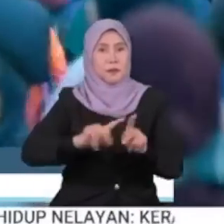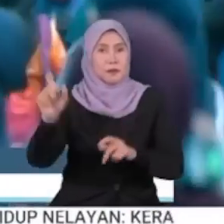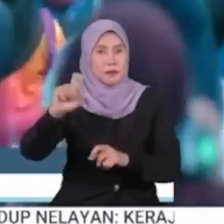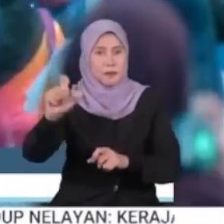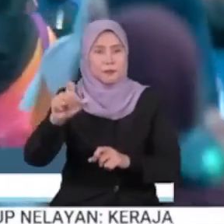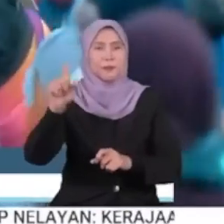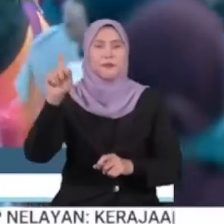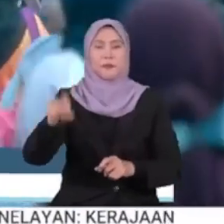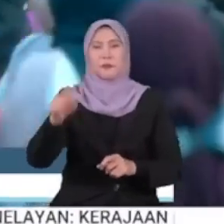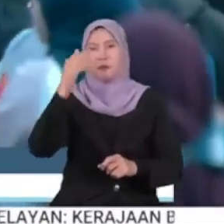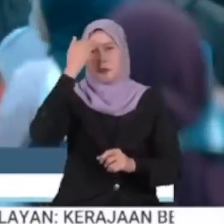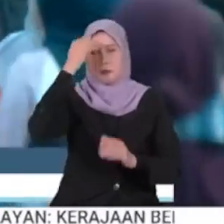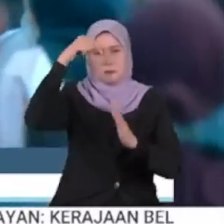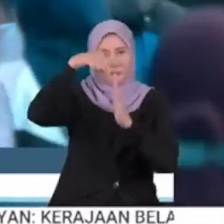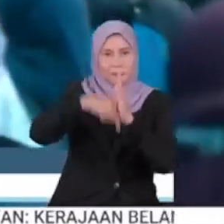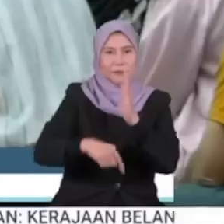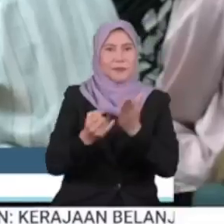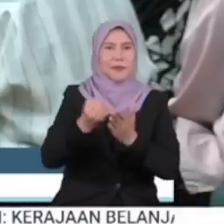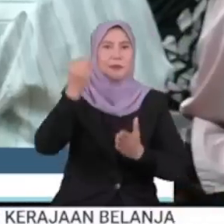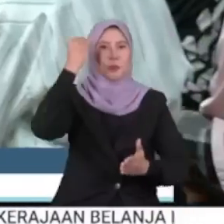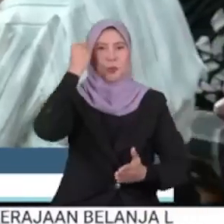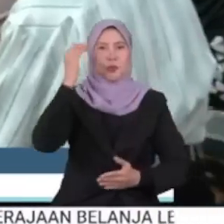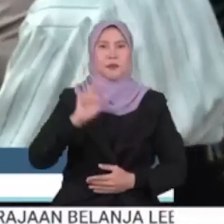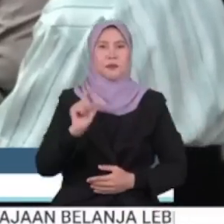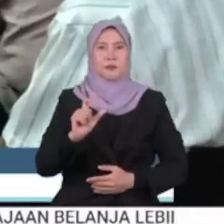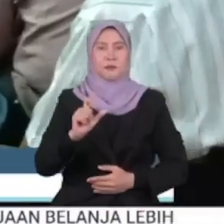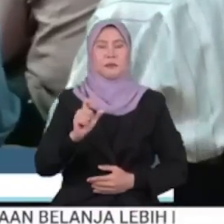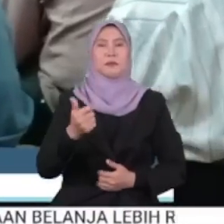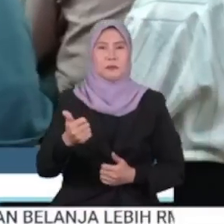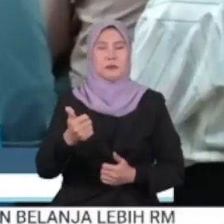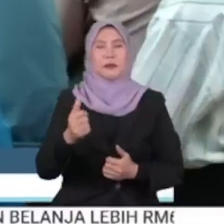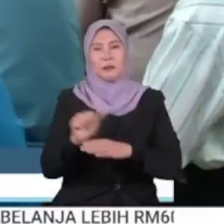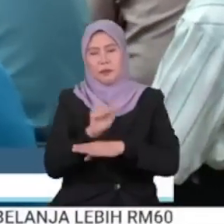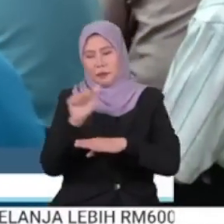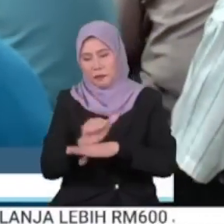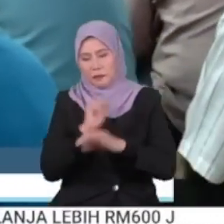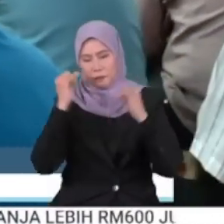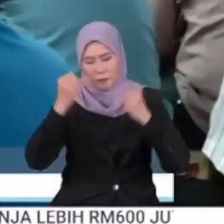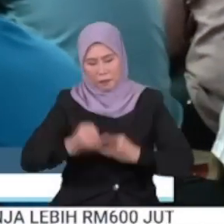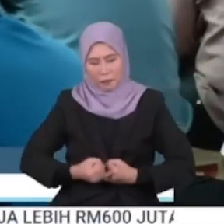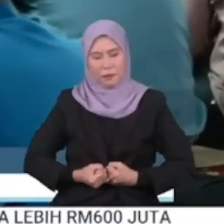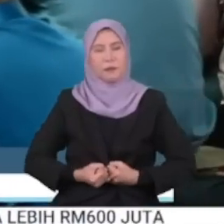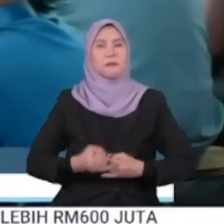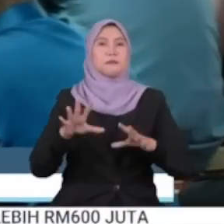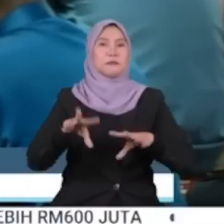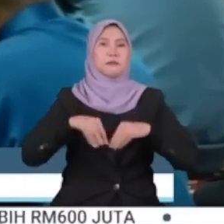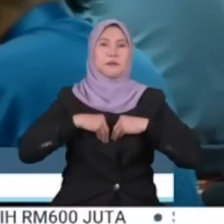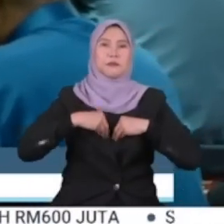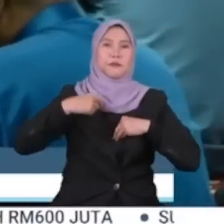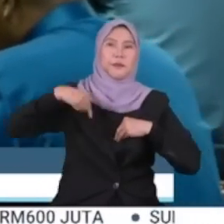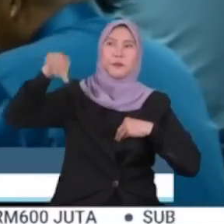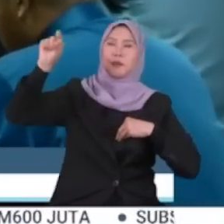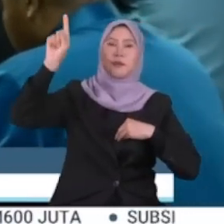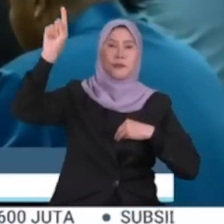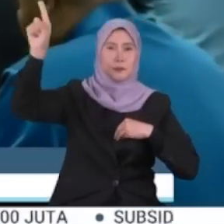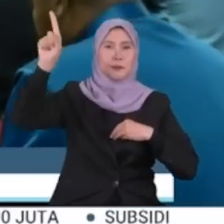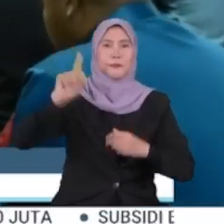ini agar sentiasa mendalami ilmu agama dengan sebaiknya supaya amal dan ibadah yang dilakukan diterima Allah